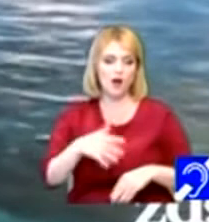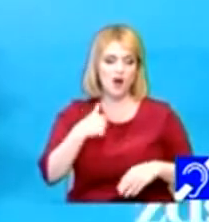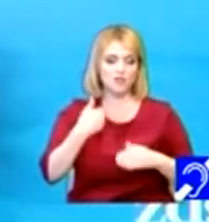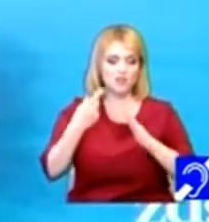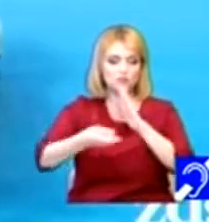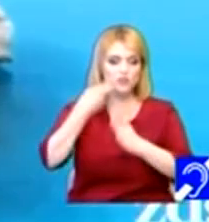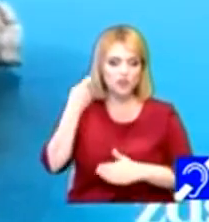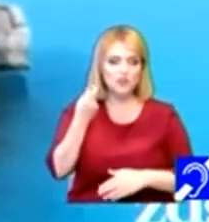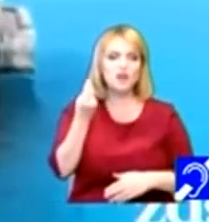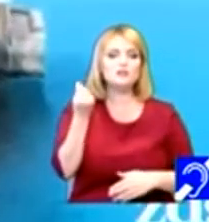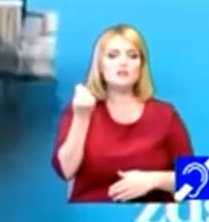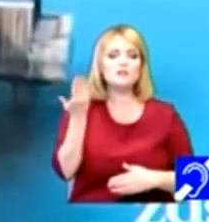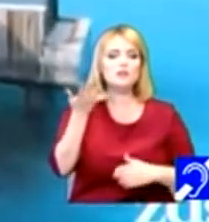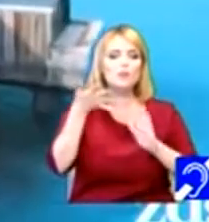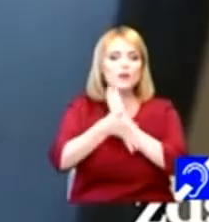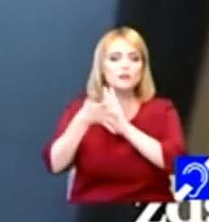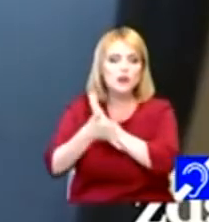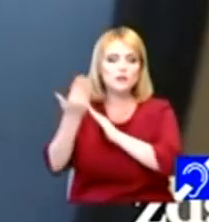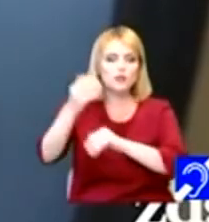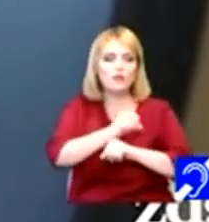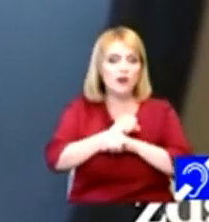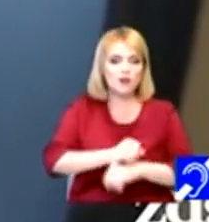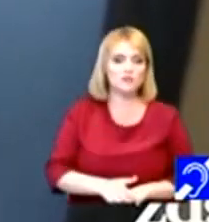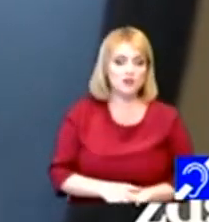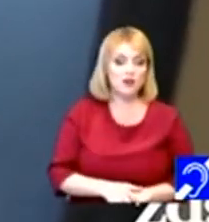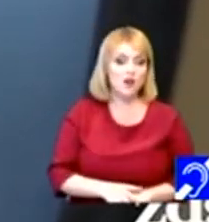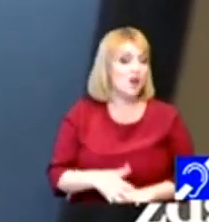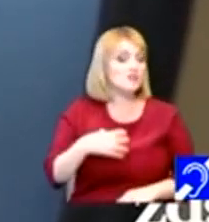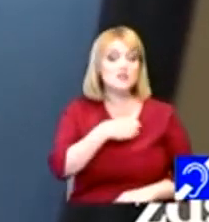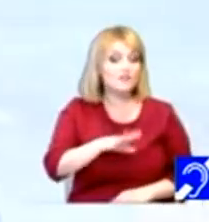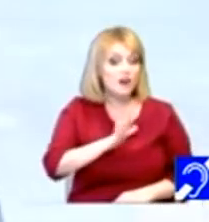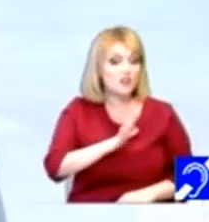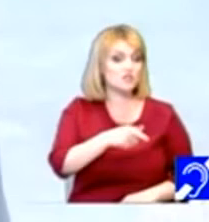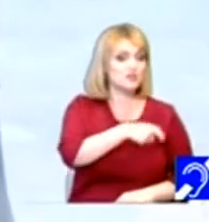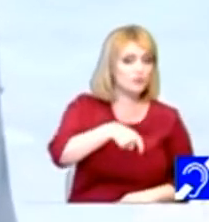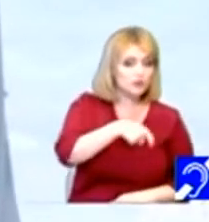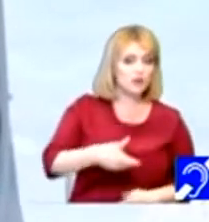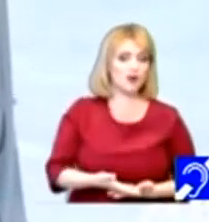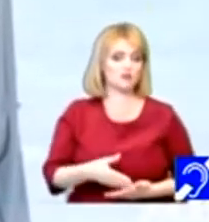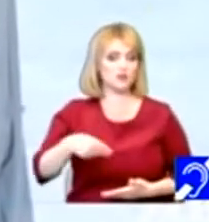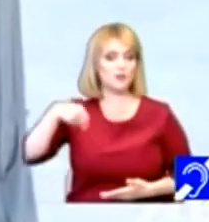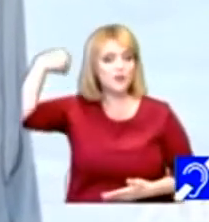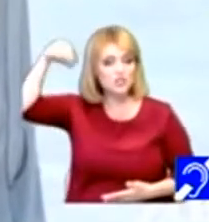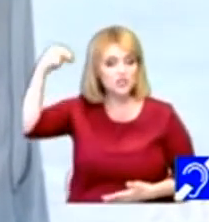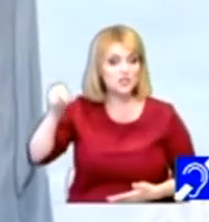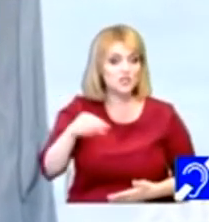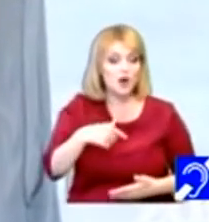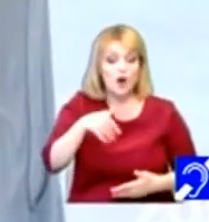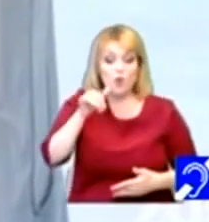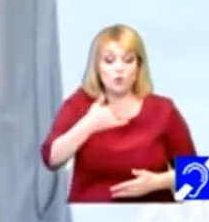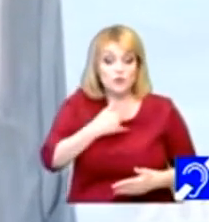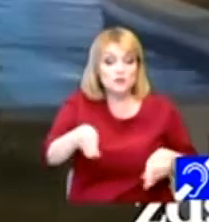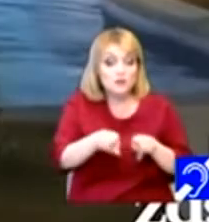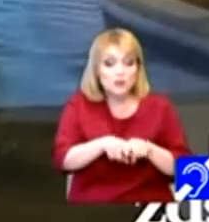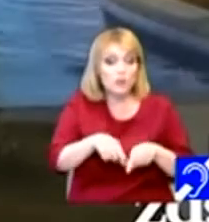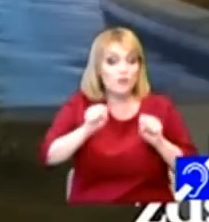Dodon vacanțele de lux. În condițiile în care un bugetar, fie deputat sau președinte, nu și le poate permite. Inspectorii Iani urmează